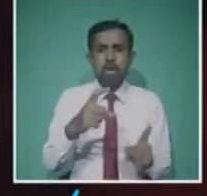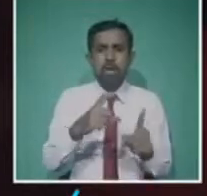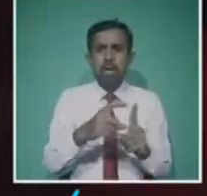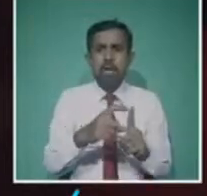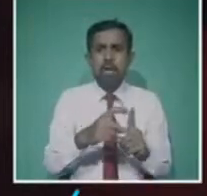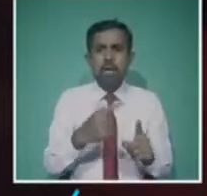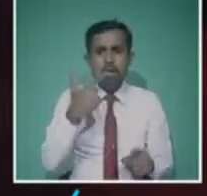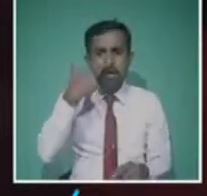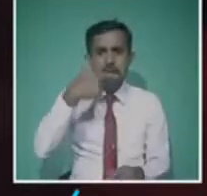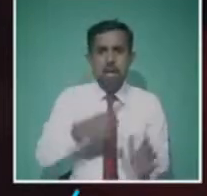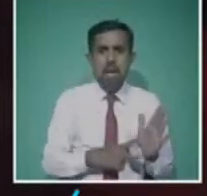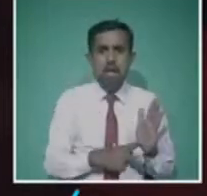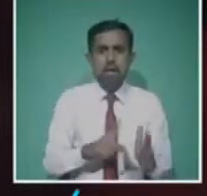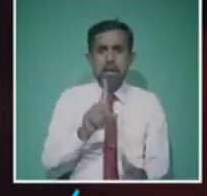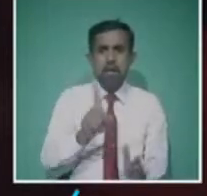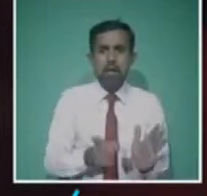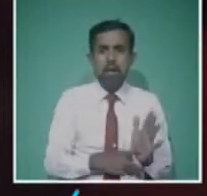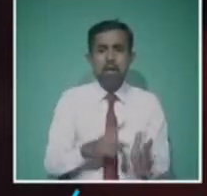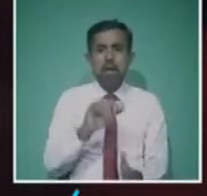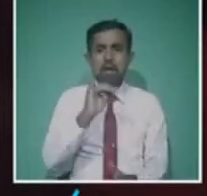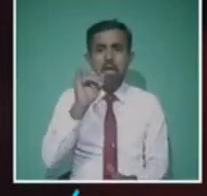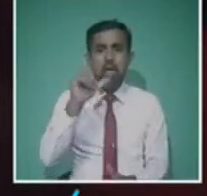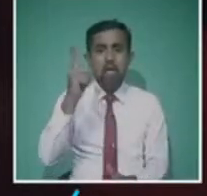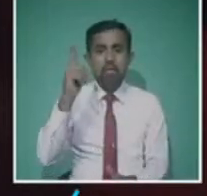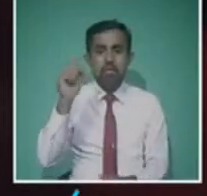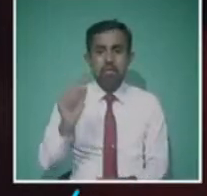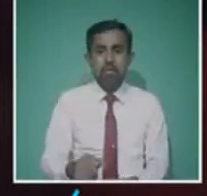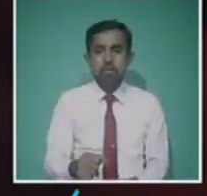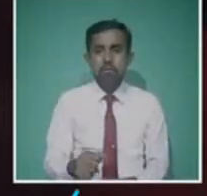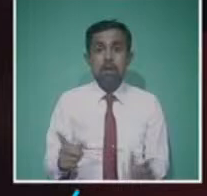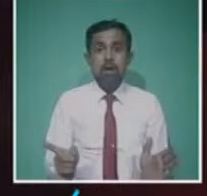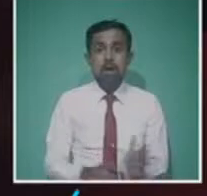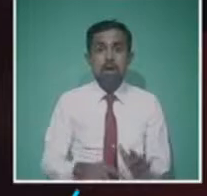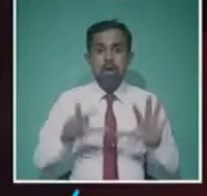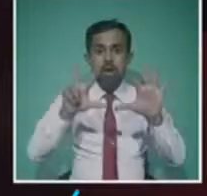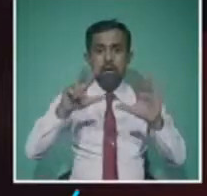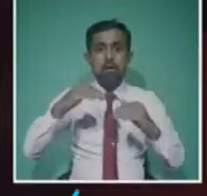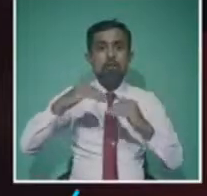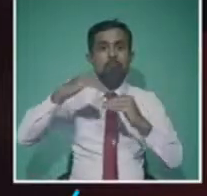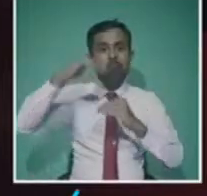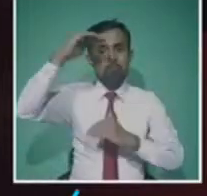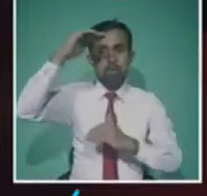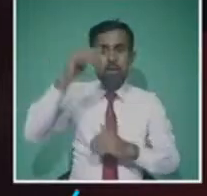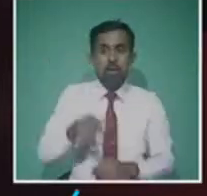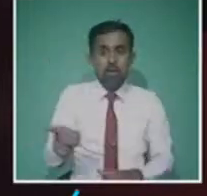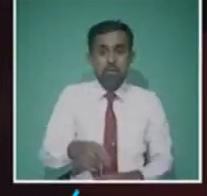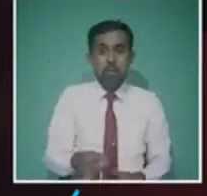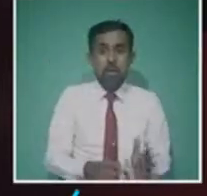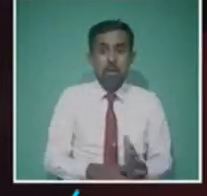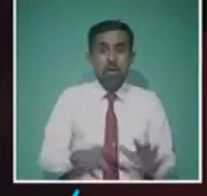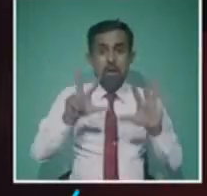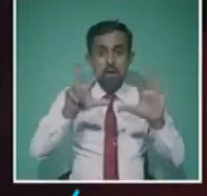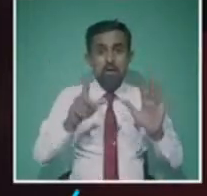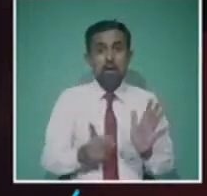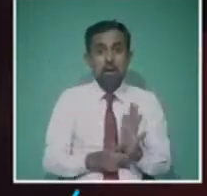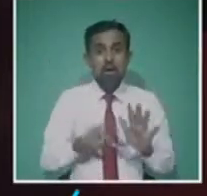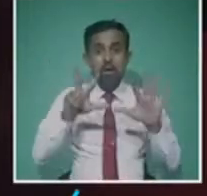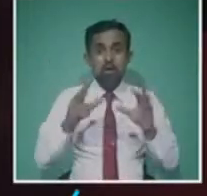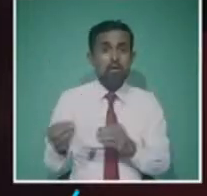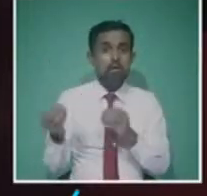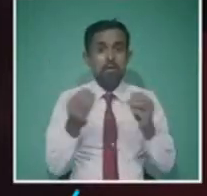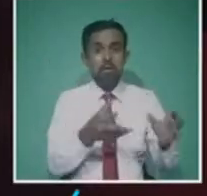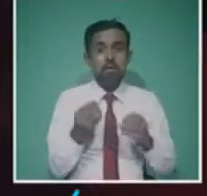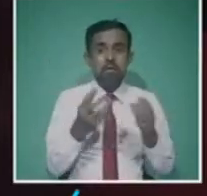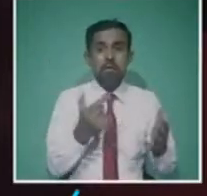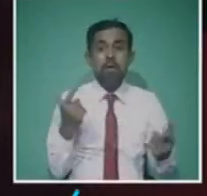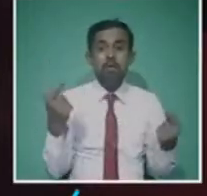diesel liter 170000 ka pramanaya laksha 8ak dakwa wedi karala tiyenawa. Dainikawa laksha 8ak api yawana. E wageema visheshayenma